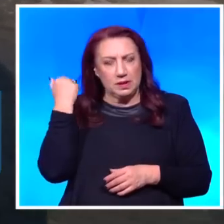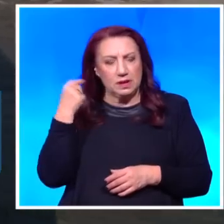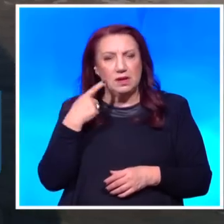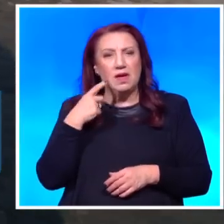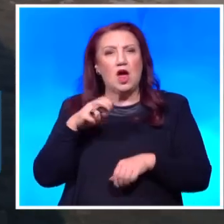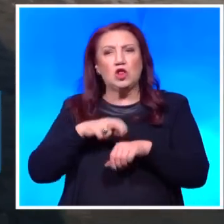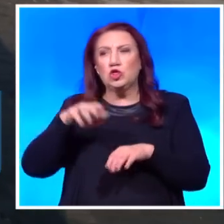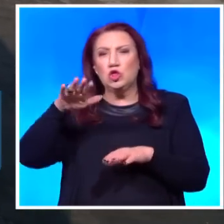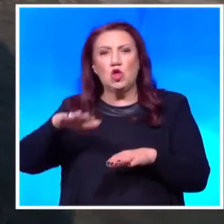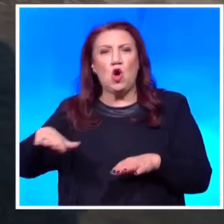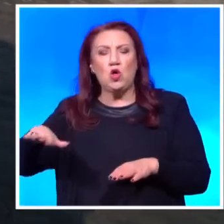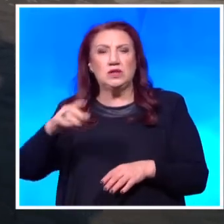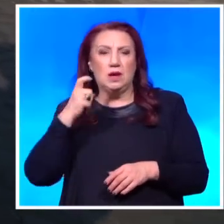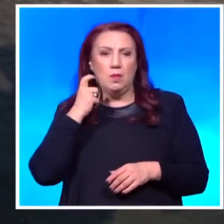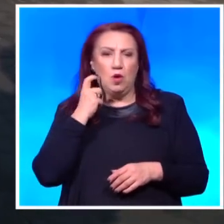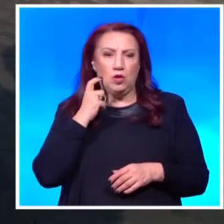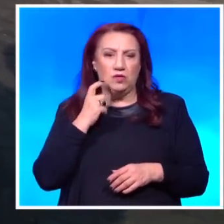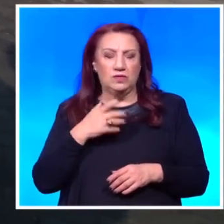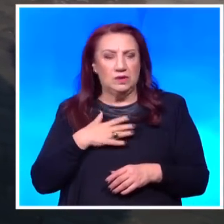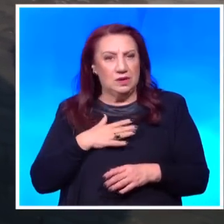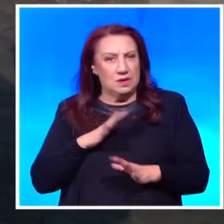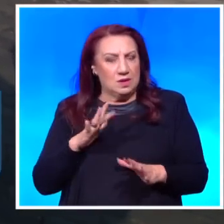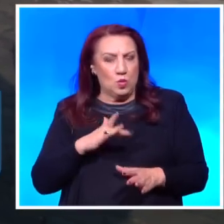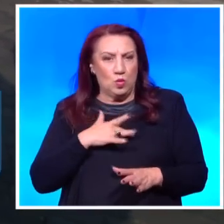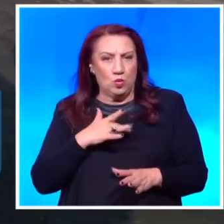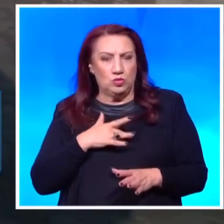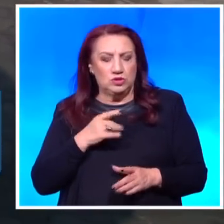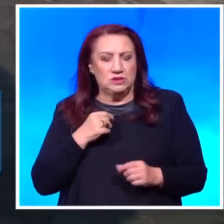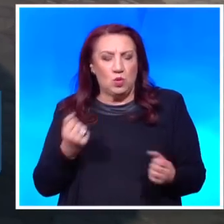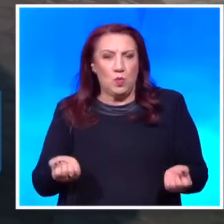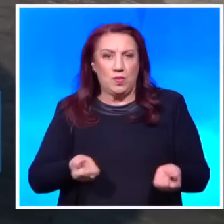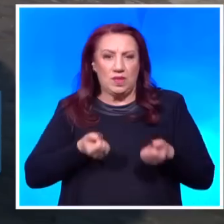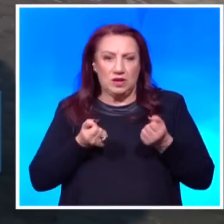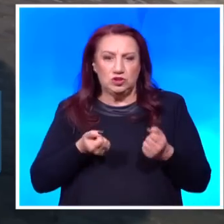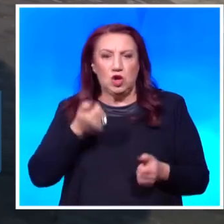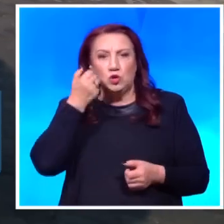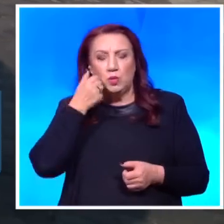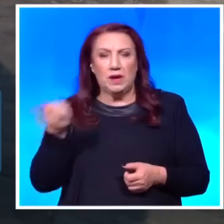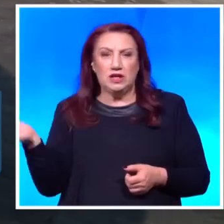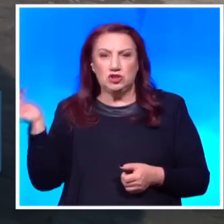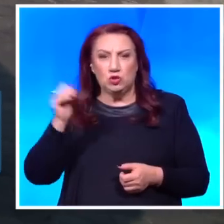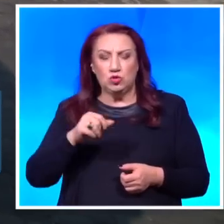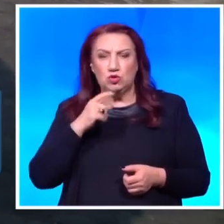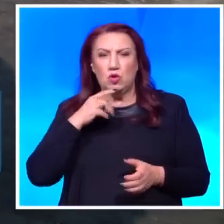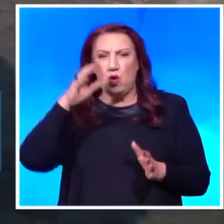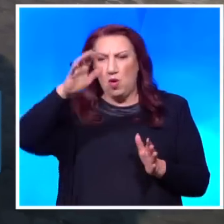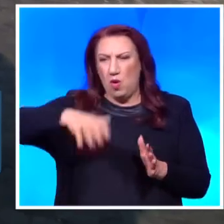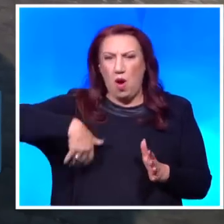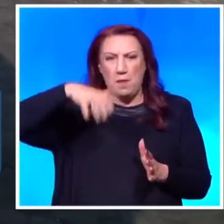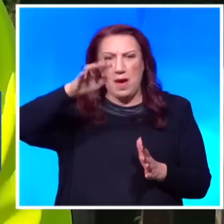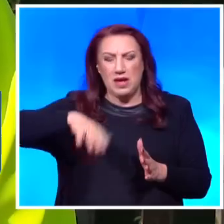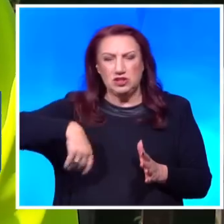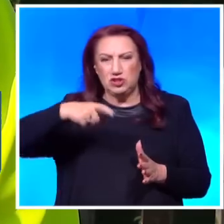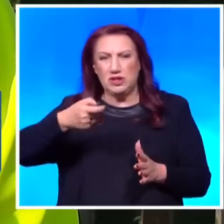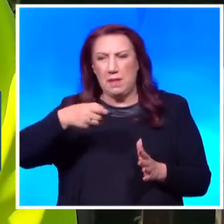си направо много напечено. Щеше да пролее. Добре, че дойдеха машините, да поизкопаха